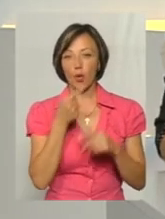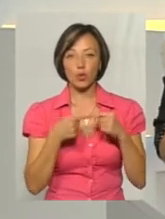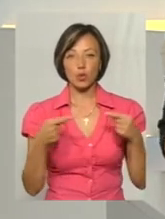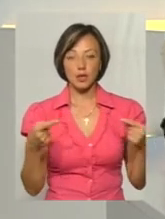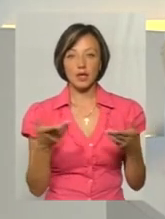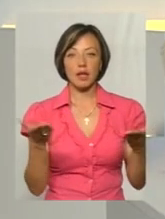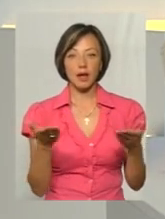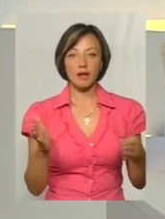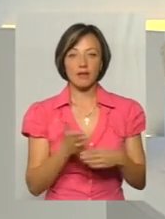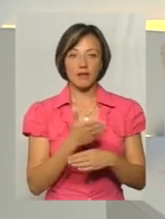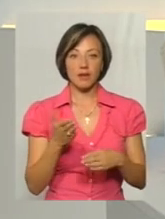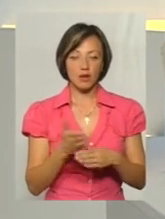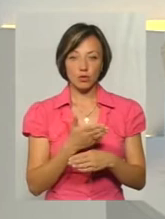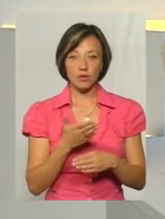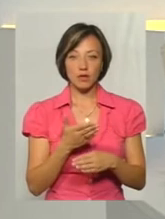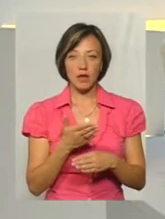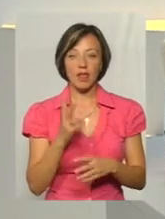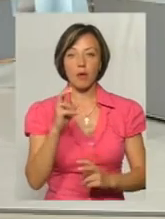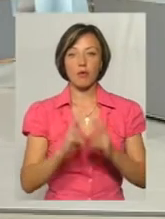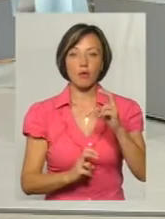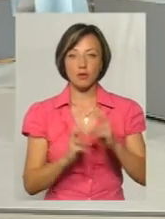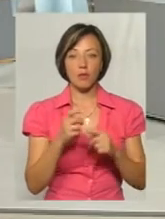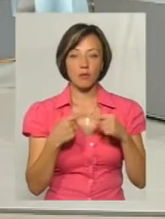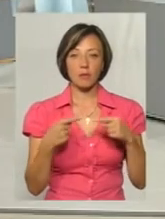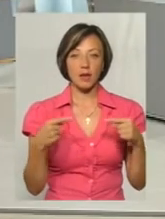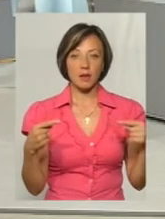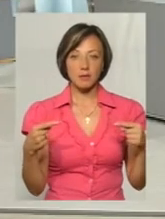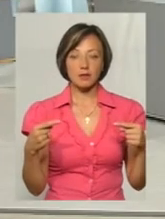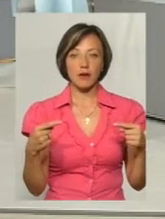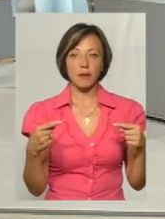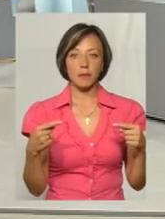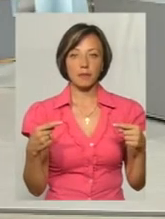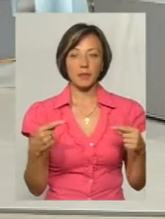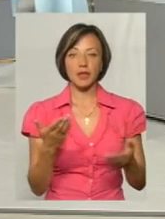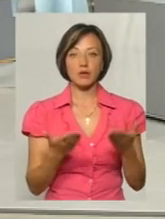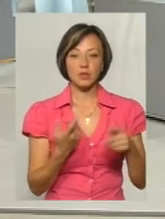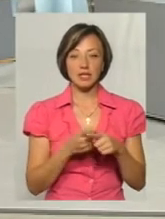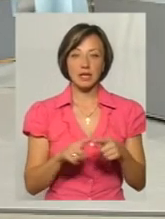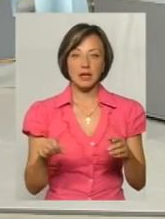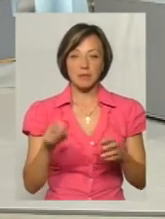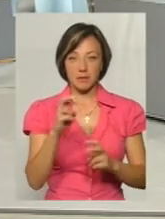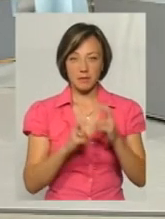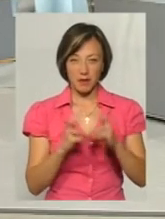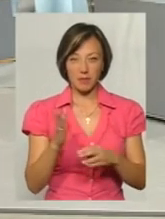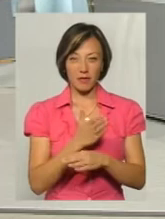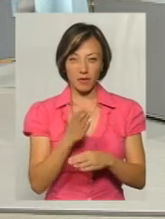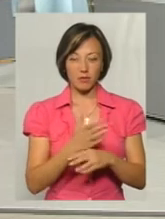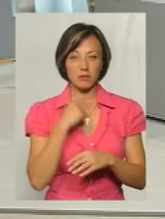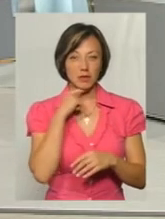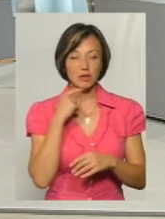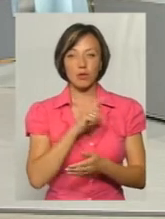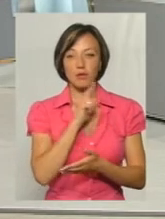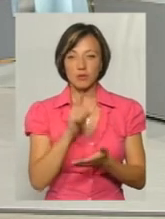які виготовлені на промислових підприємствах, вони, якщо це забійні підприємства, там